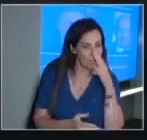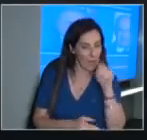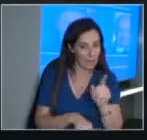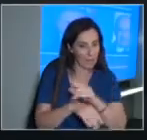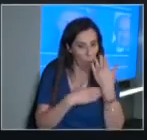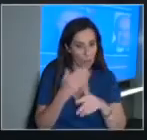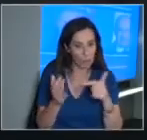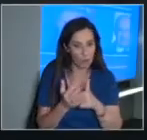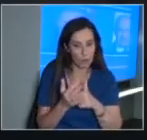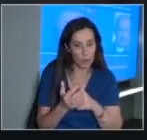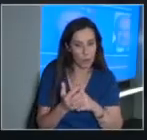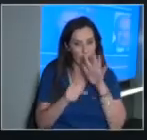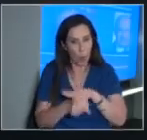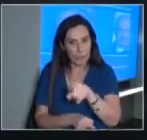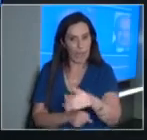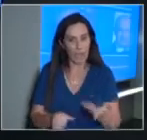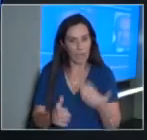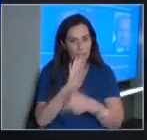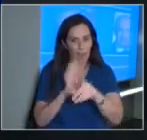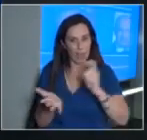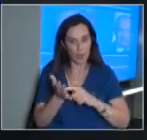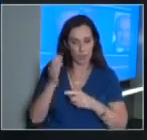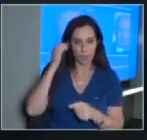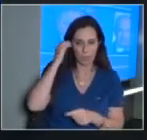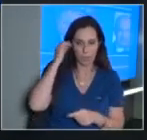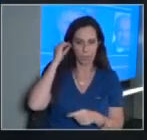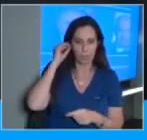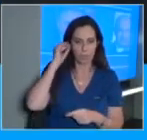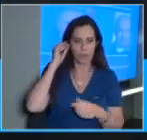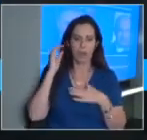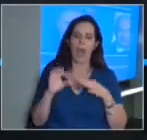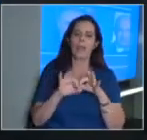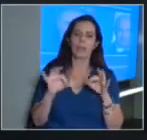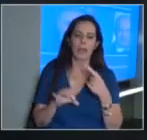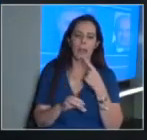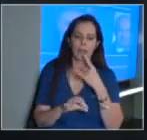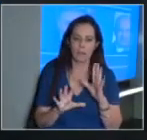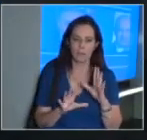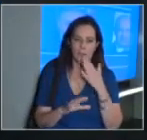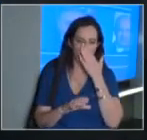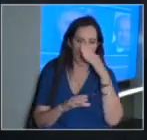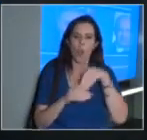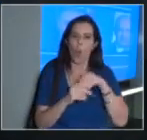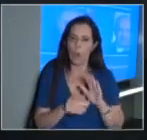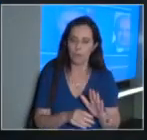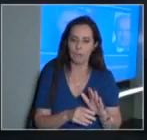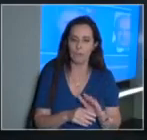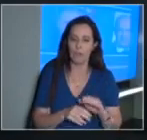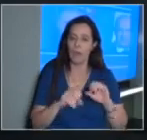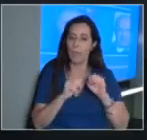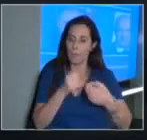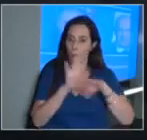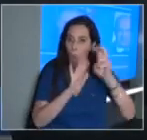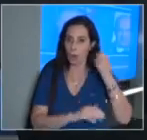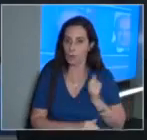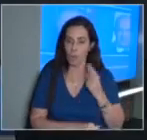לרגע האחרון כדי לדחוק אותך מחוץ לדרישות שלך? תראו, בואו נתחיל רגע לדבר על המהות. הרי אני מזכיר שמשבר חוק